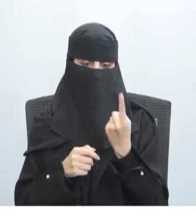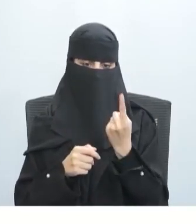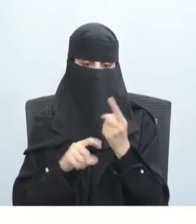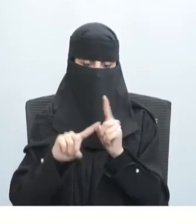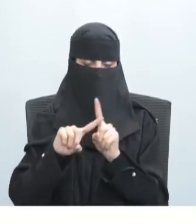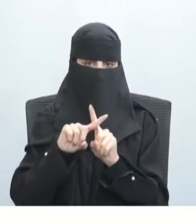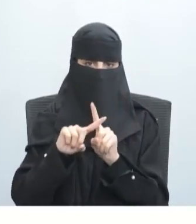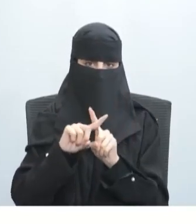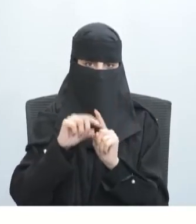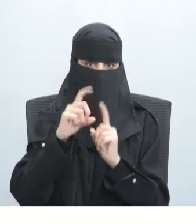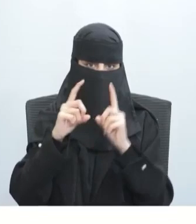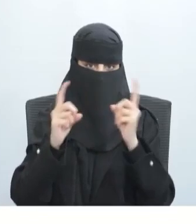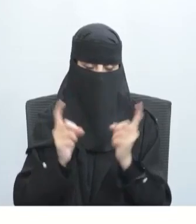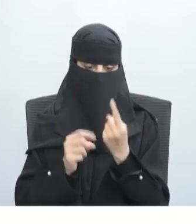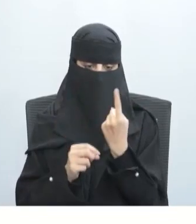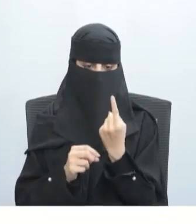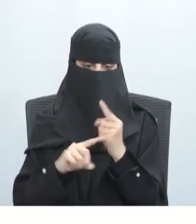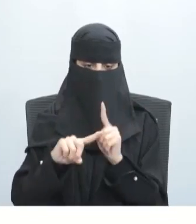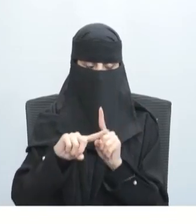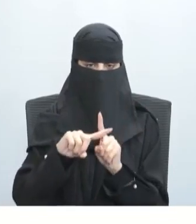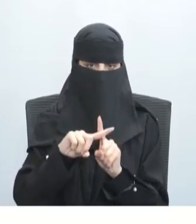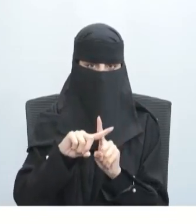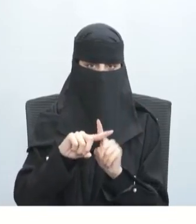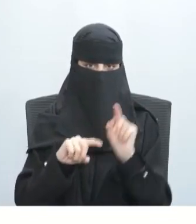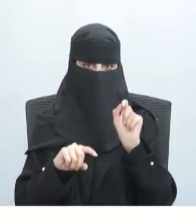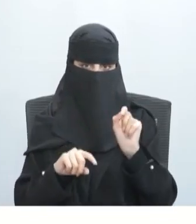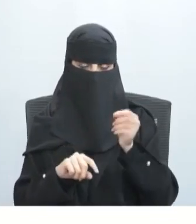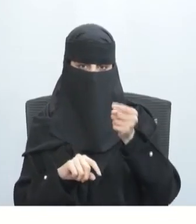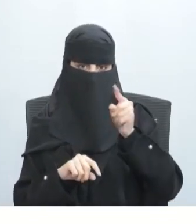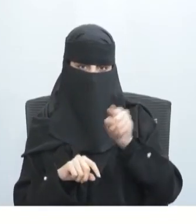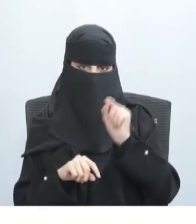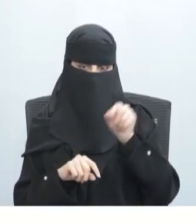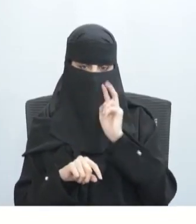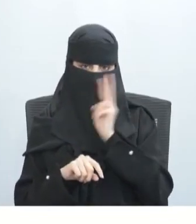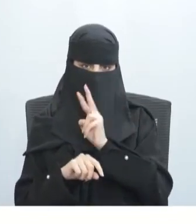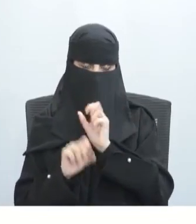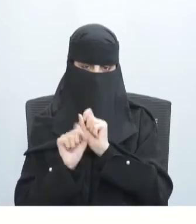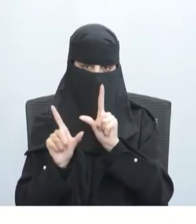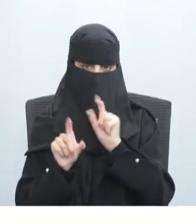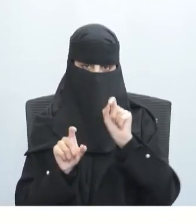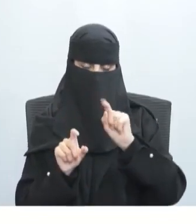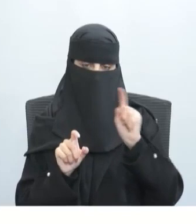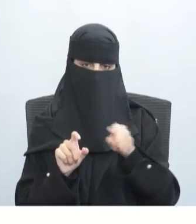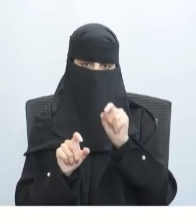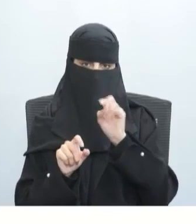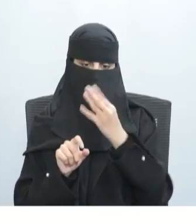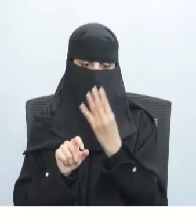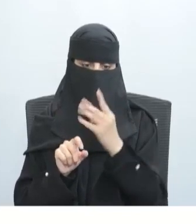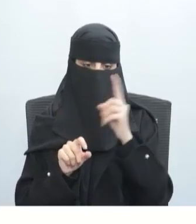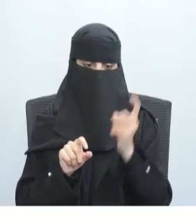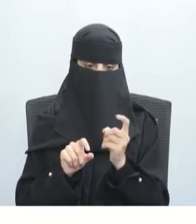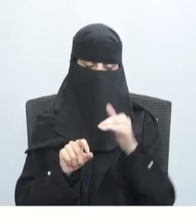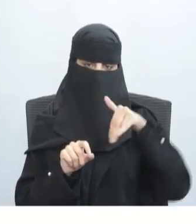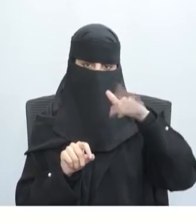وهي المبلغ الحالي واحد هذا هو ثابت في المعادله الرياضيه 4% تعبر عن العائد